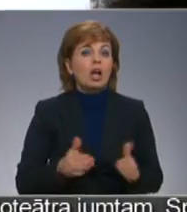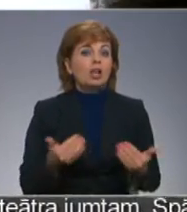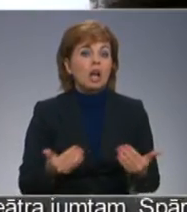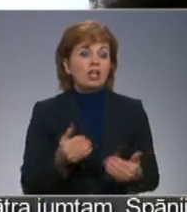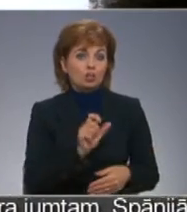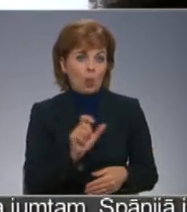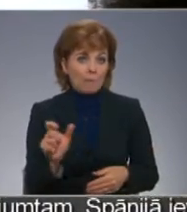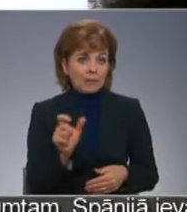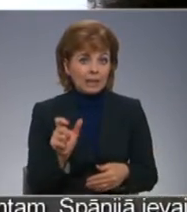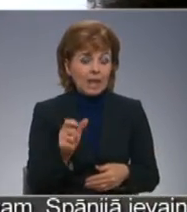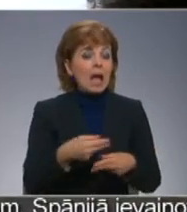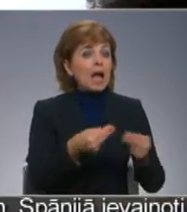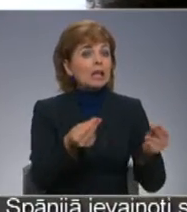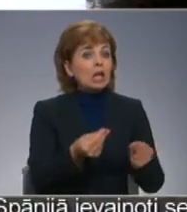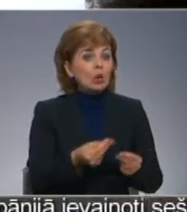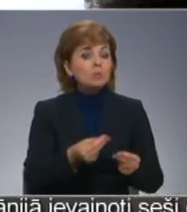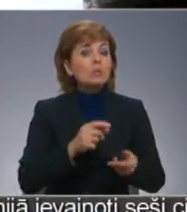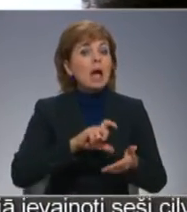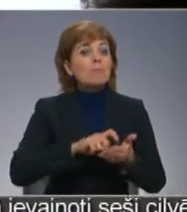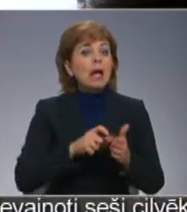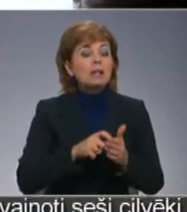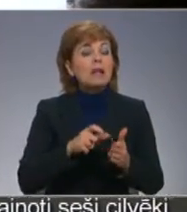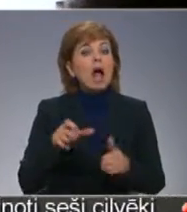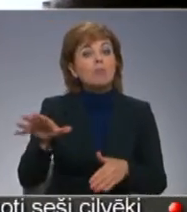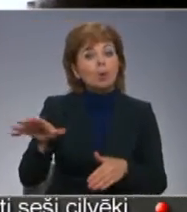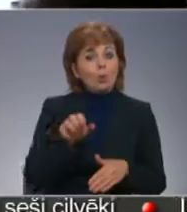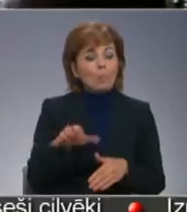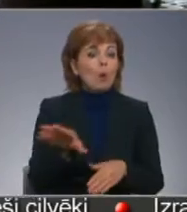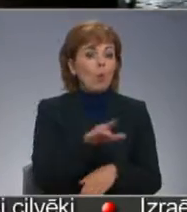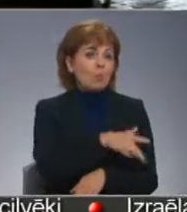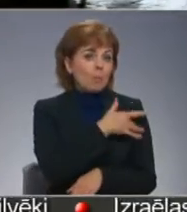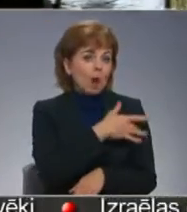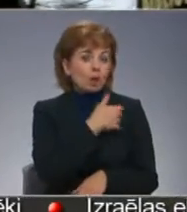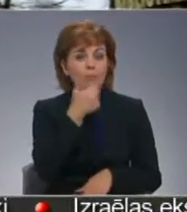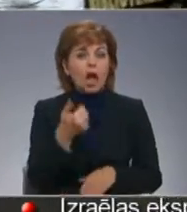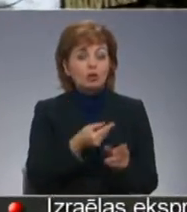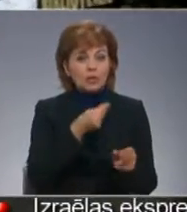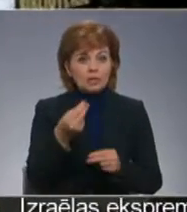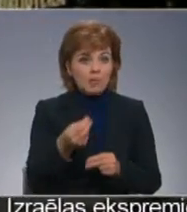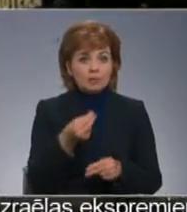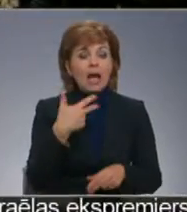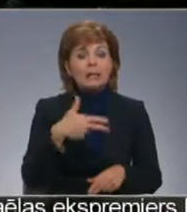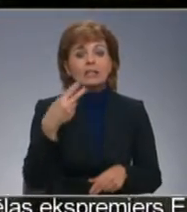esošās. Līgums par telpu nomu, kas kopā ar komunālajiem pakalpojumiem gadā izmaksās